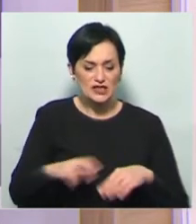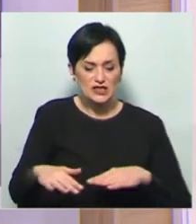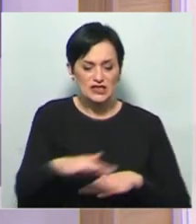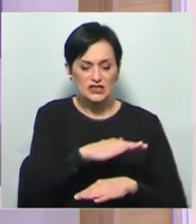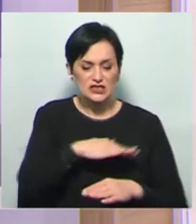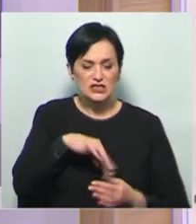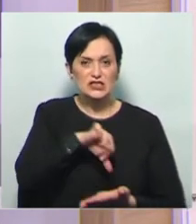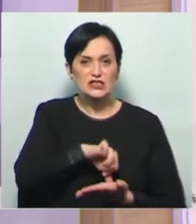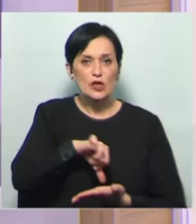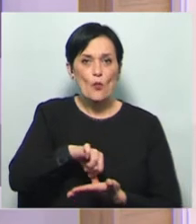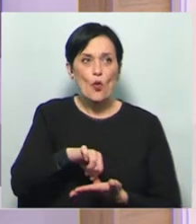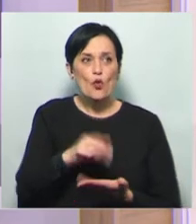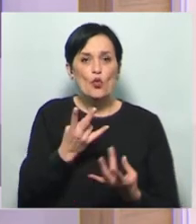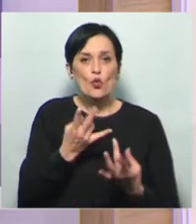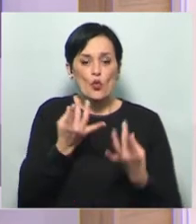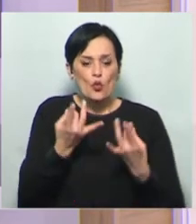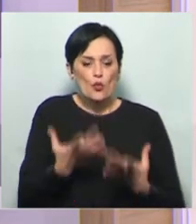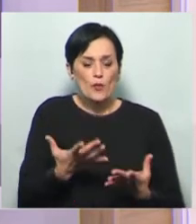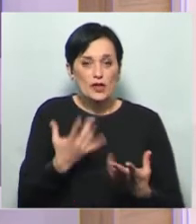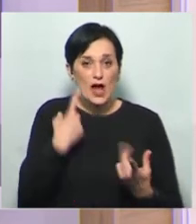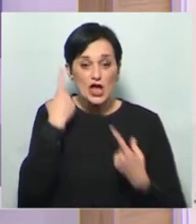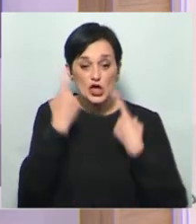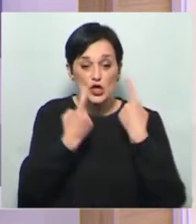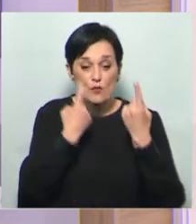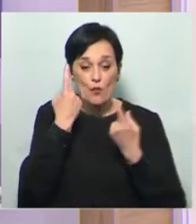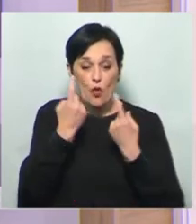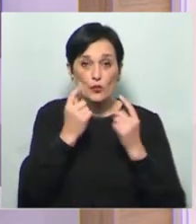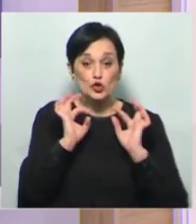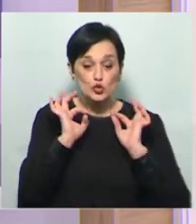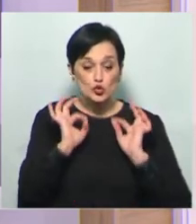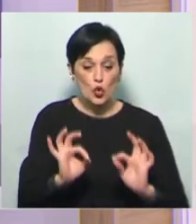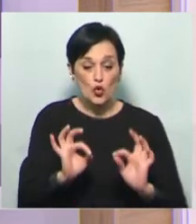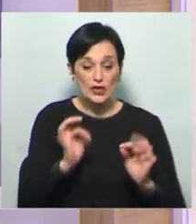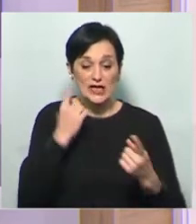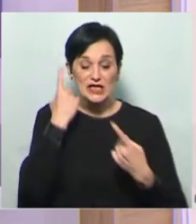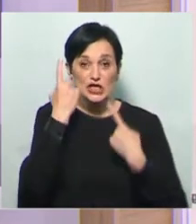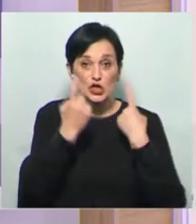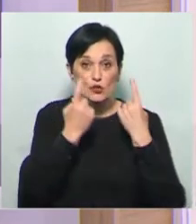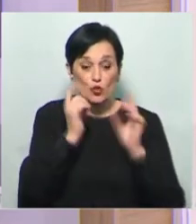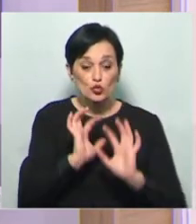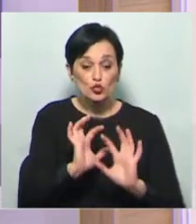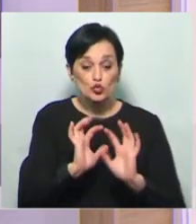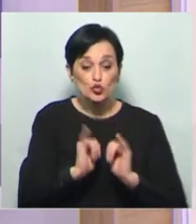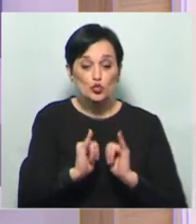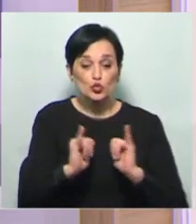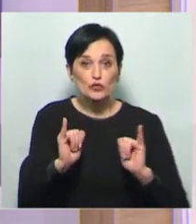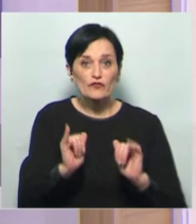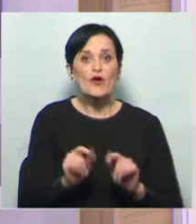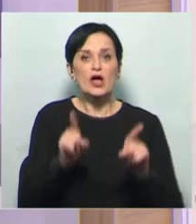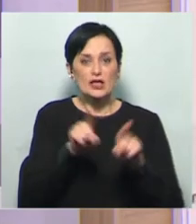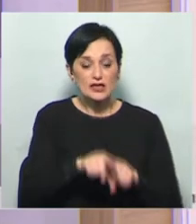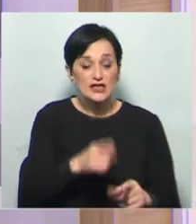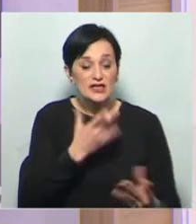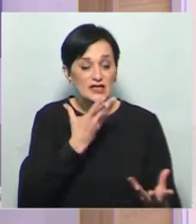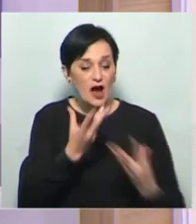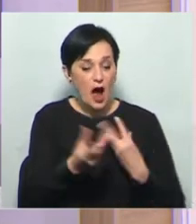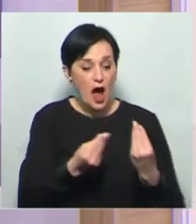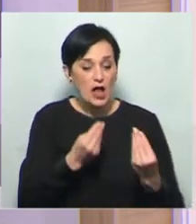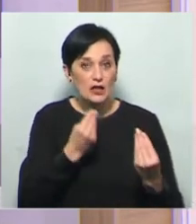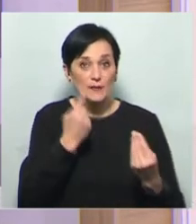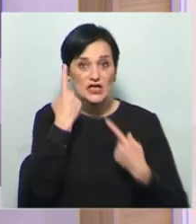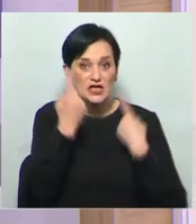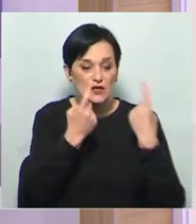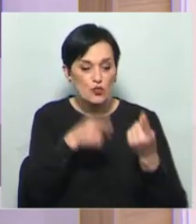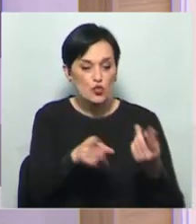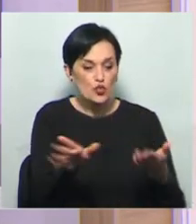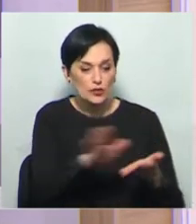უწევთ არა უბრალოდ ინფორმაციის გავრცელებაზე, სწორ ინფორმაციაზე ზრუნვა, არამედ უწევს ყალბი ინფორმაციის